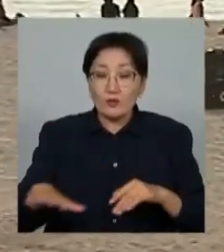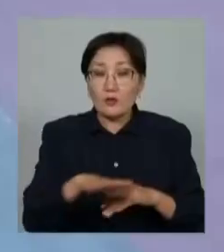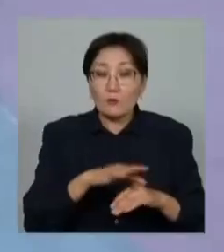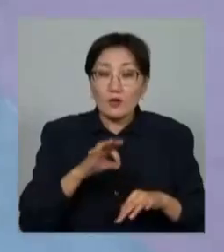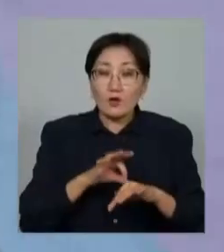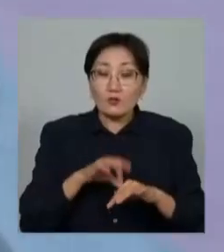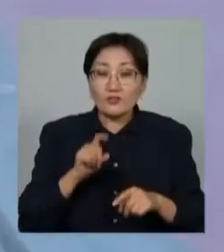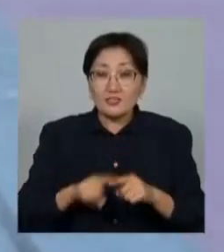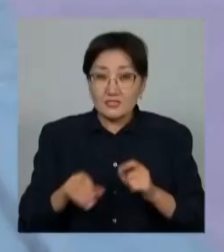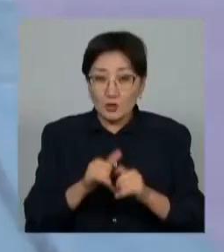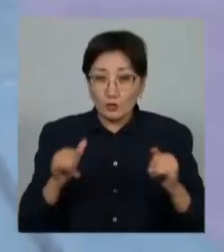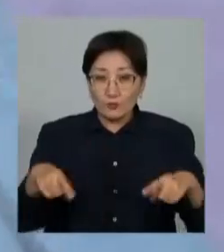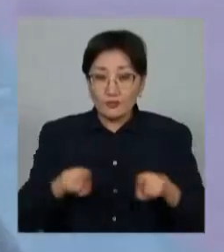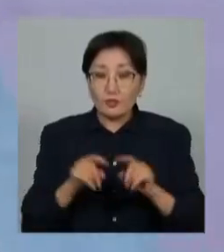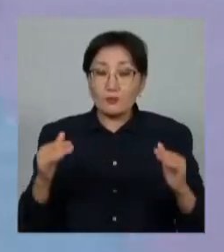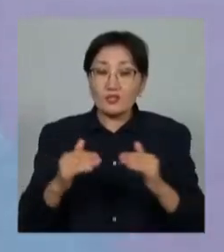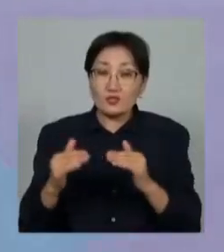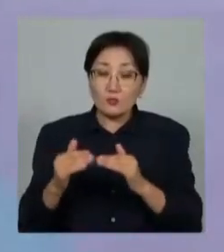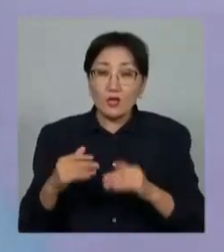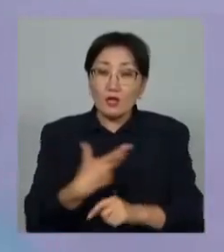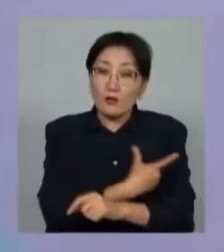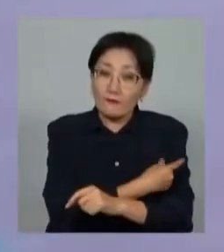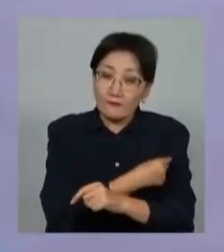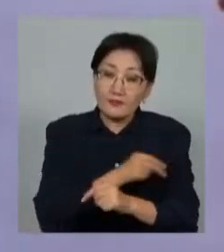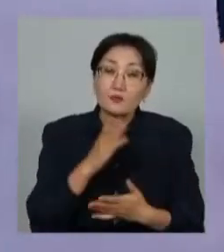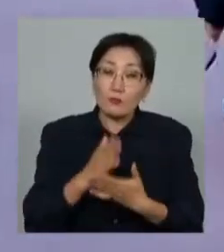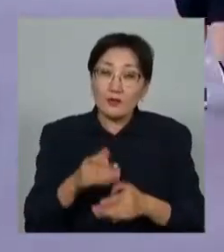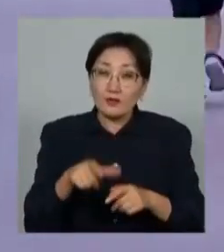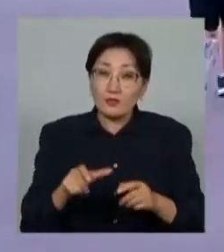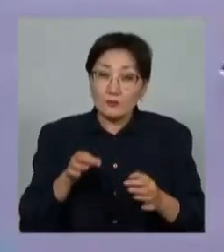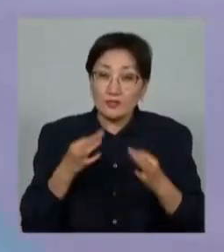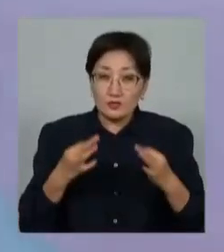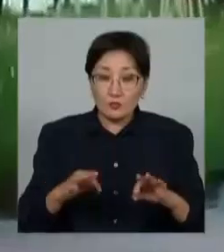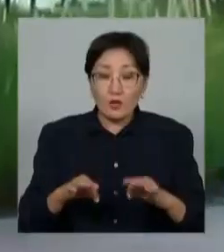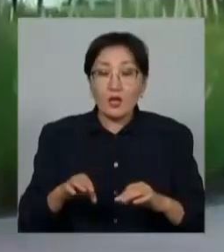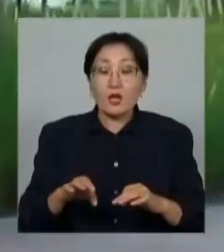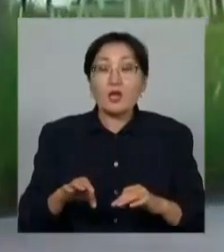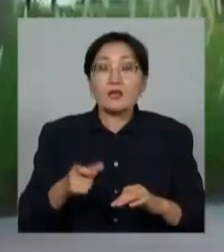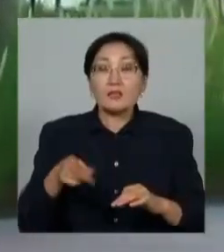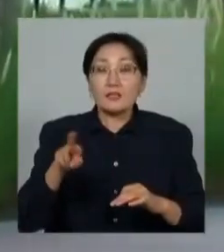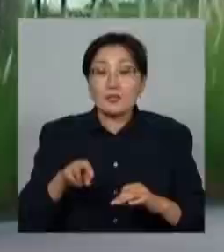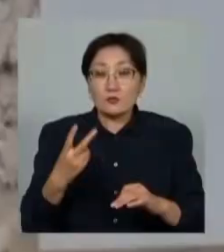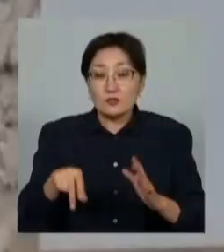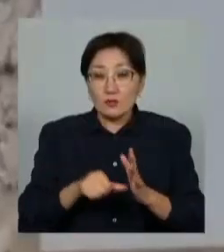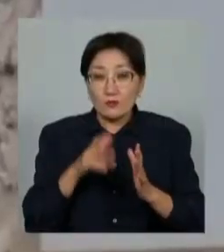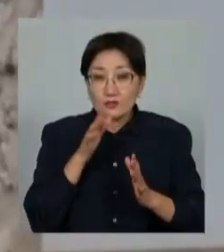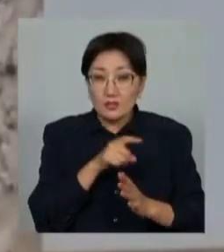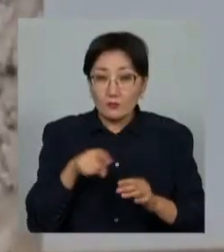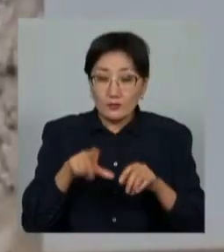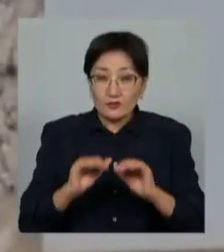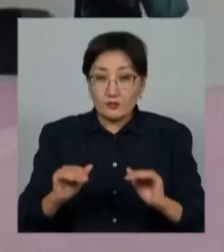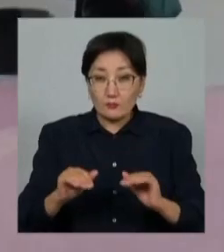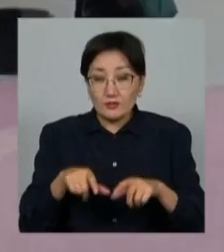ауру тез тарайды. Сондықтан мұндай ғимараттарға екпе салдырғандар ғана кіреді. Ал Грекияда 26 жасқа дейінгі